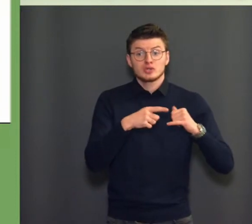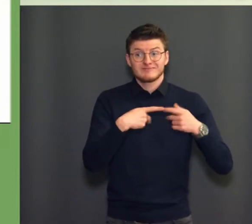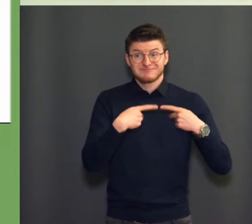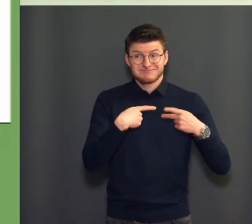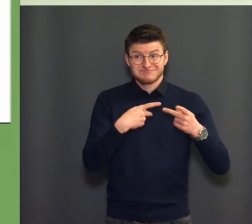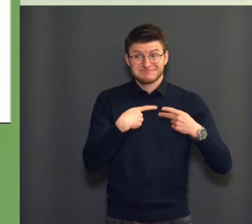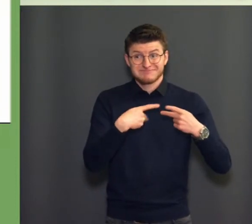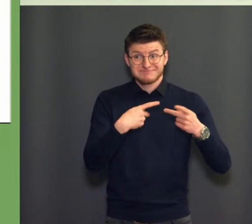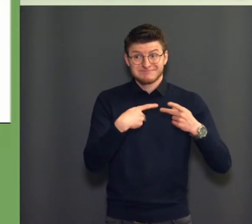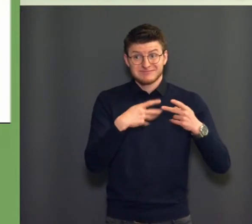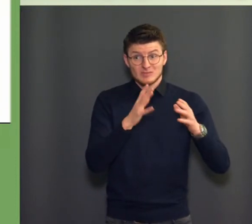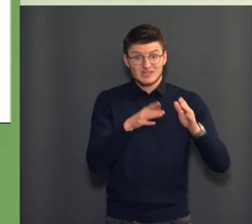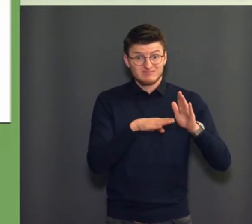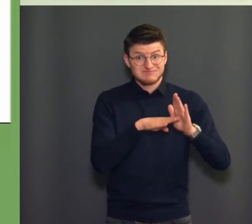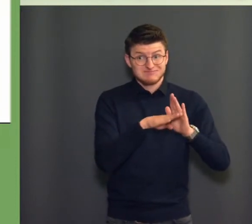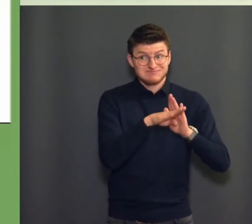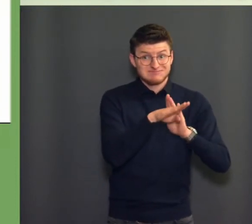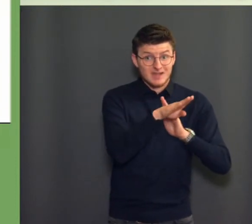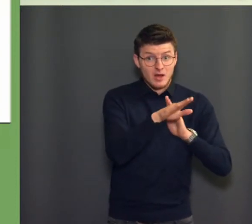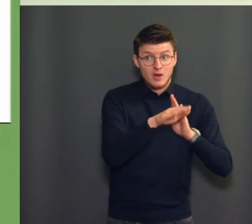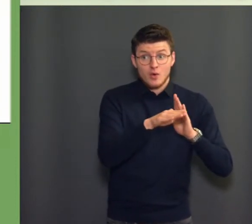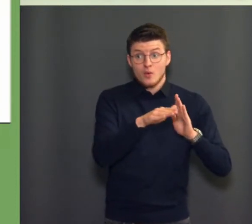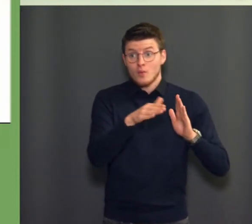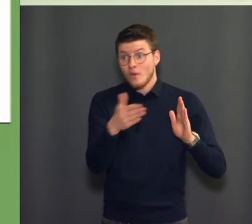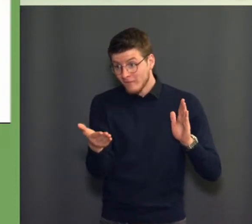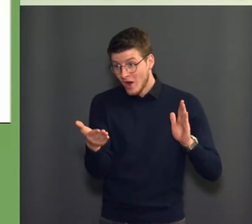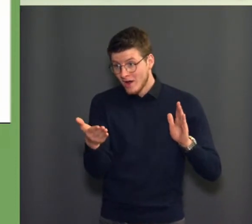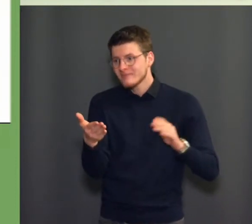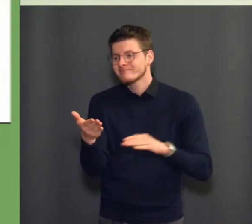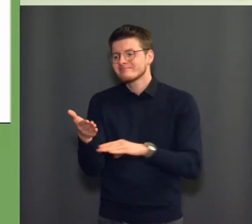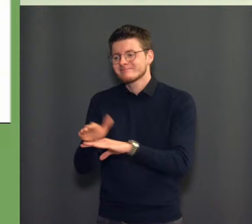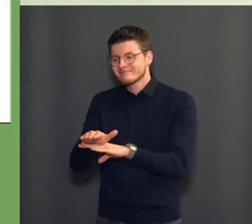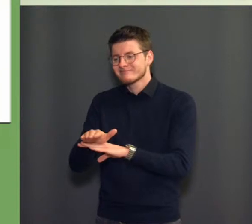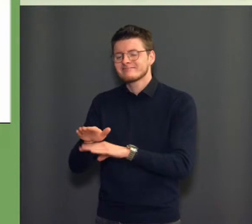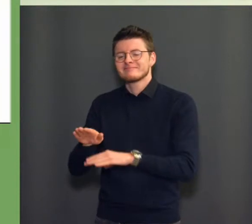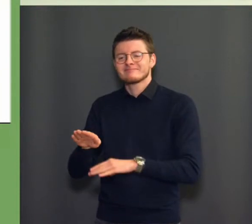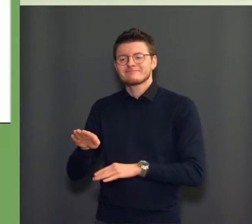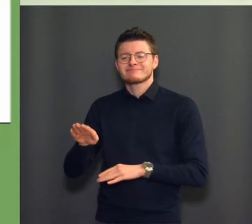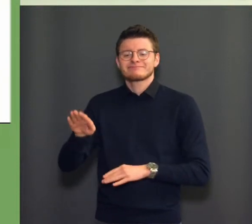laatste parameters zijn die stijgen bij een nieuwe golf.